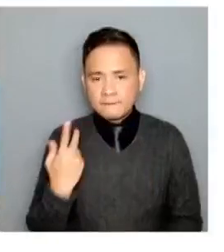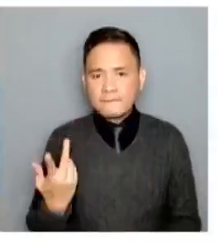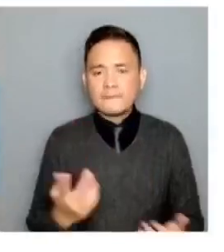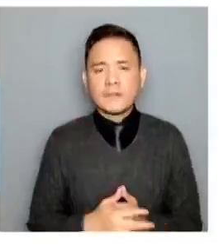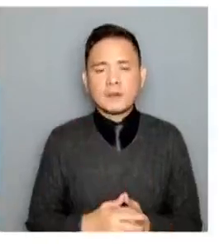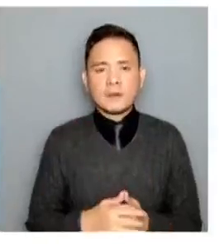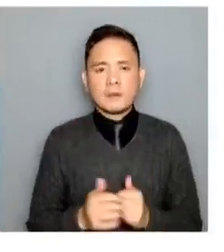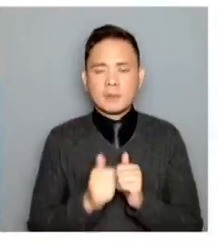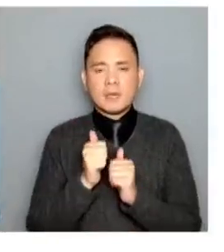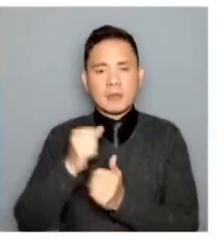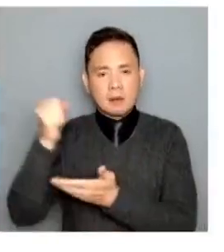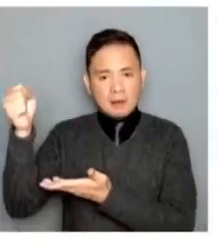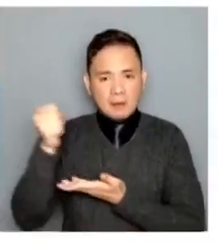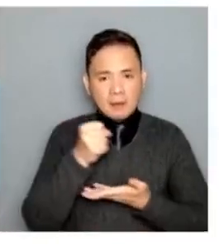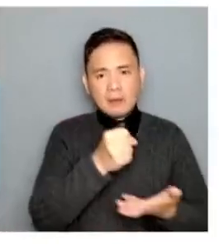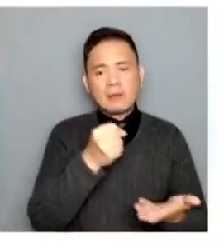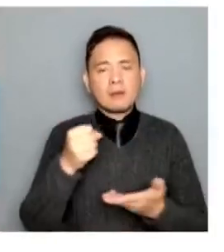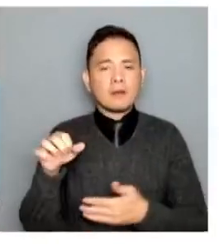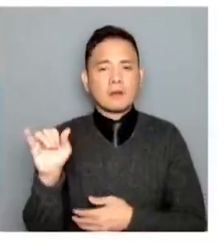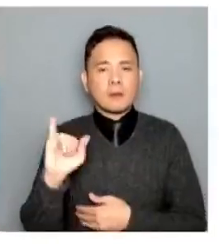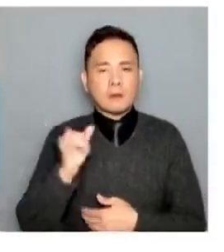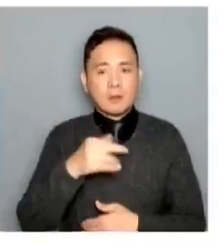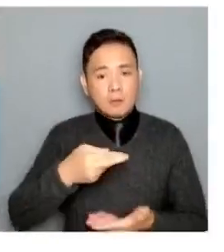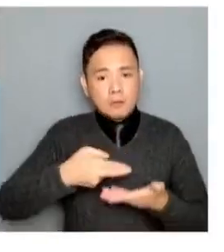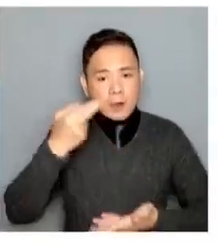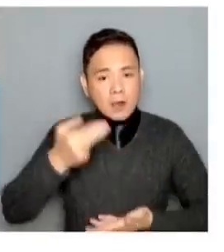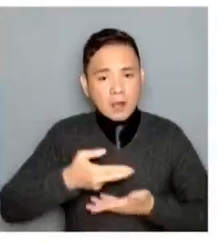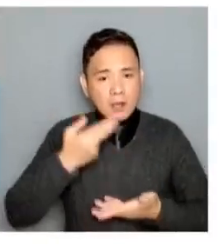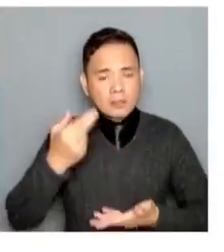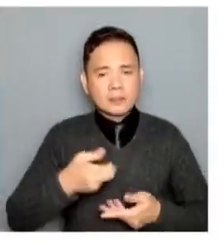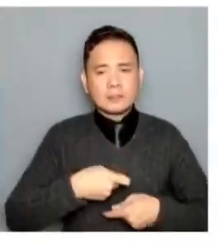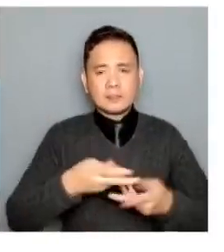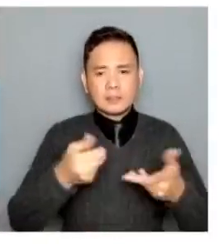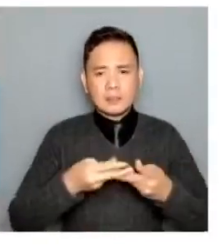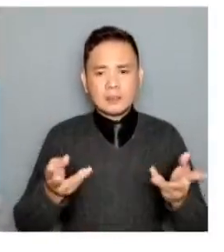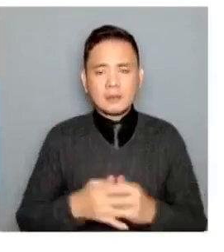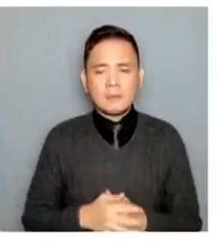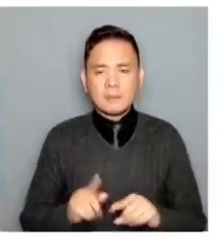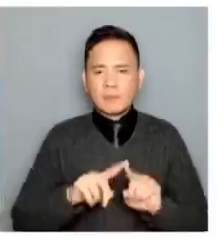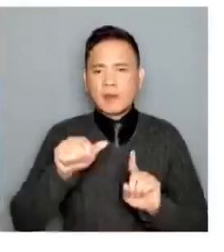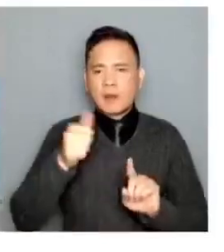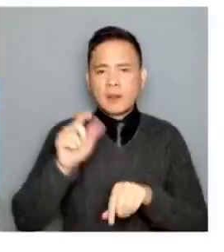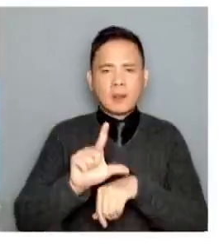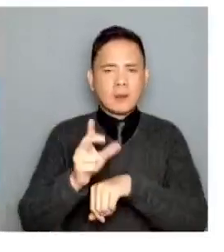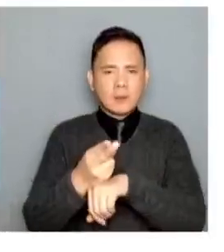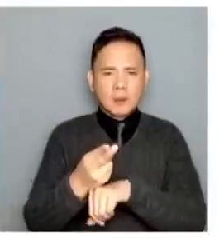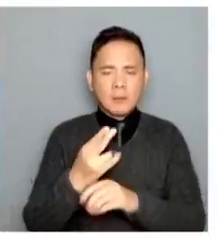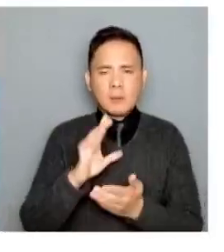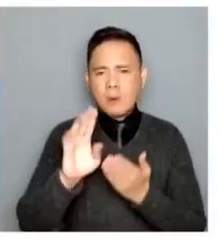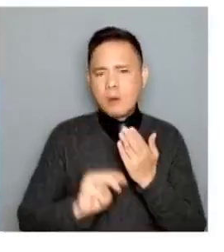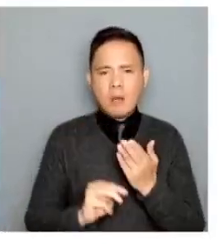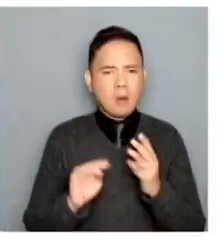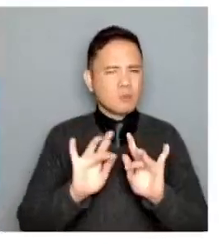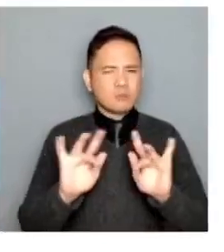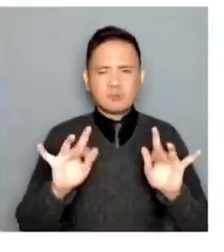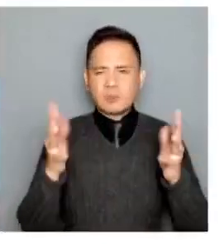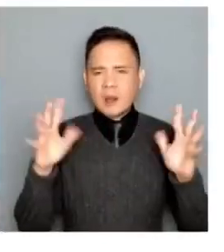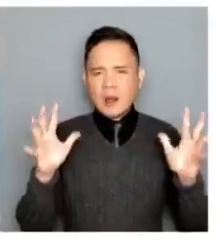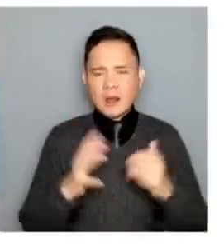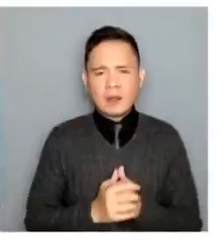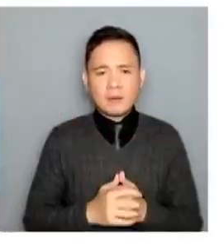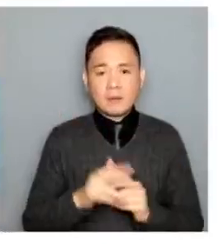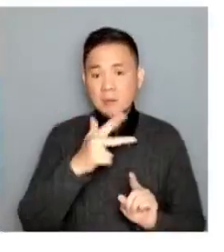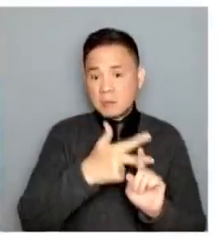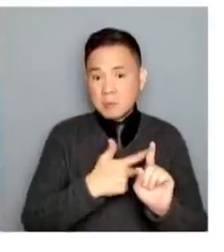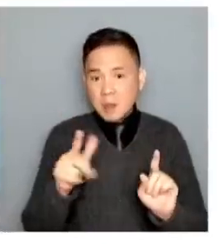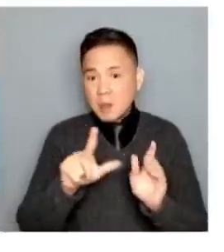yung tulong na binigay na bigas at yung mga ano. Pero yung livelihood programs po talaga na dapat, oh, eto after 3 months, eto na yung